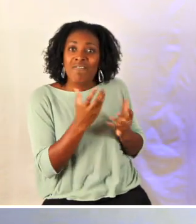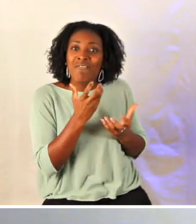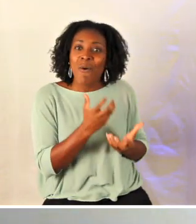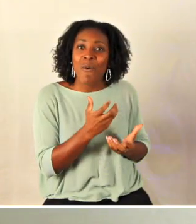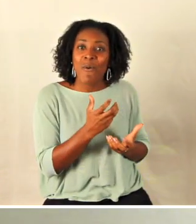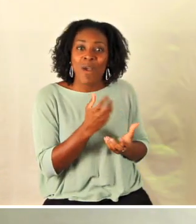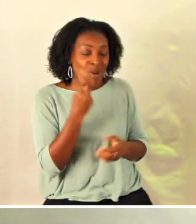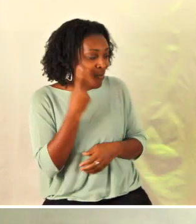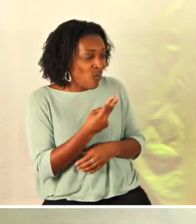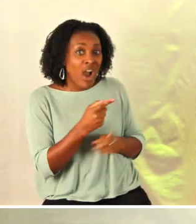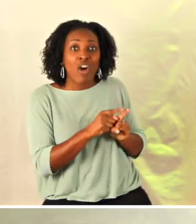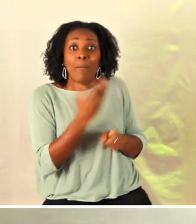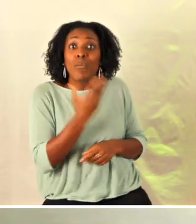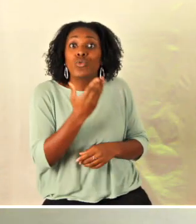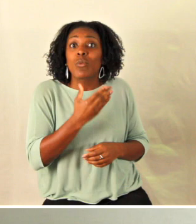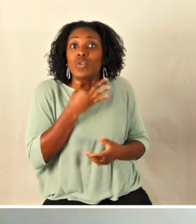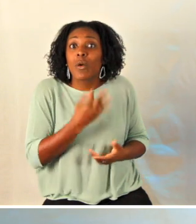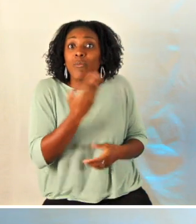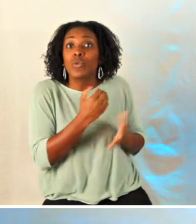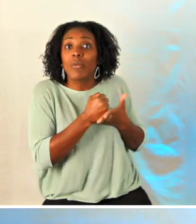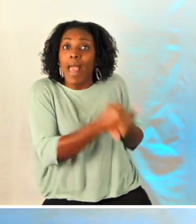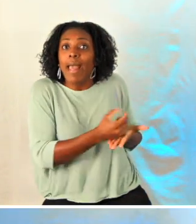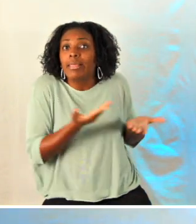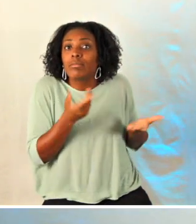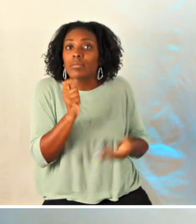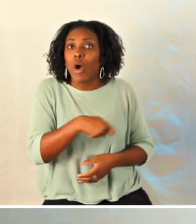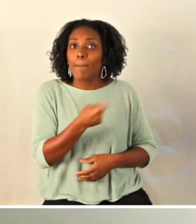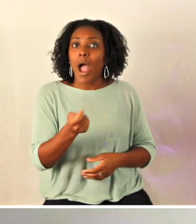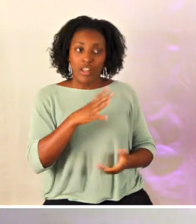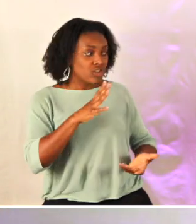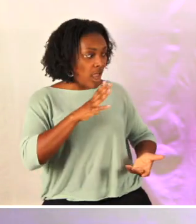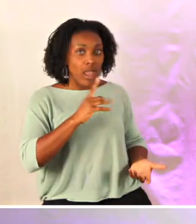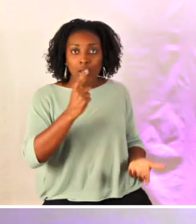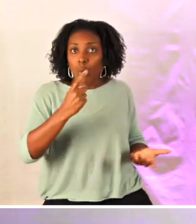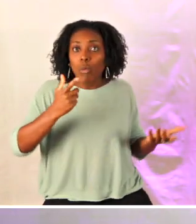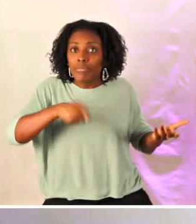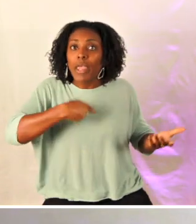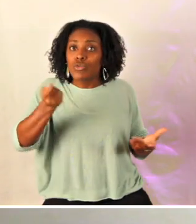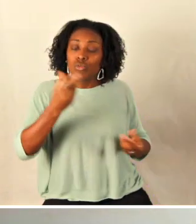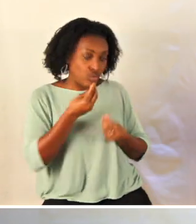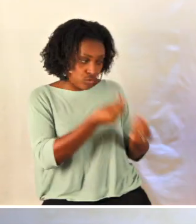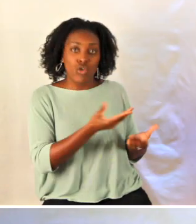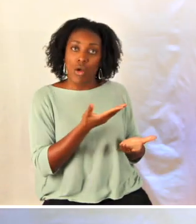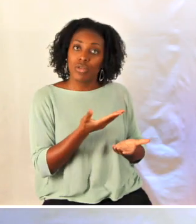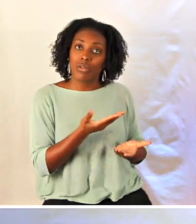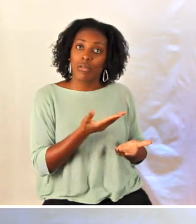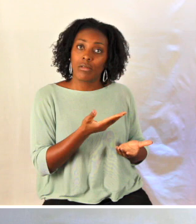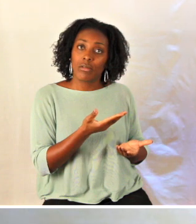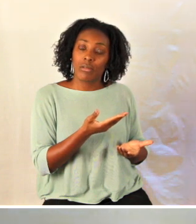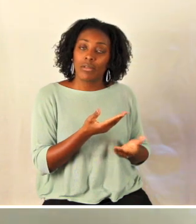le voir comme quelqu'un qui a juste besoin d'aide. Et de dire, moi j'ai ce qu'il faut, je vais lui donner. Cet homme-là a